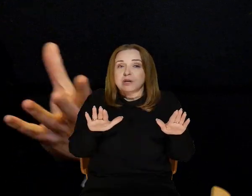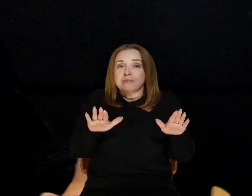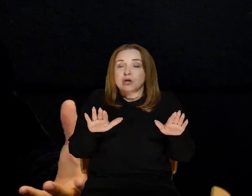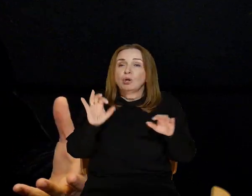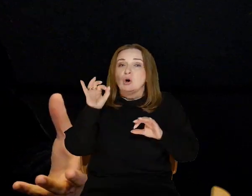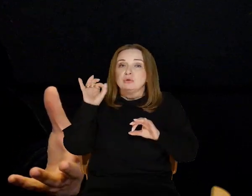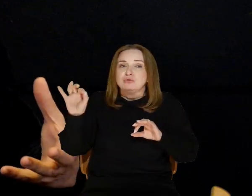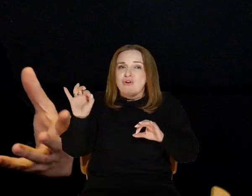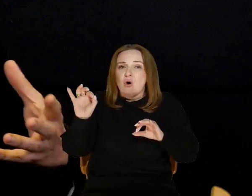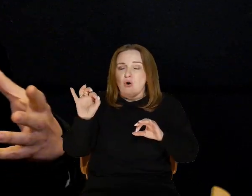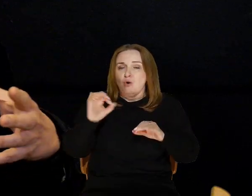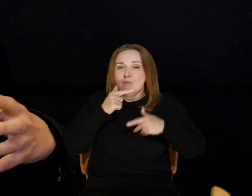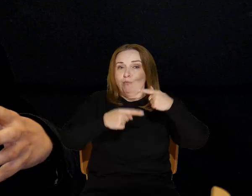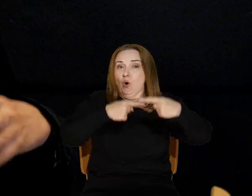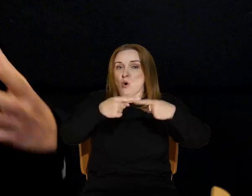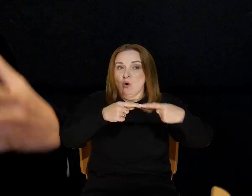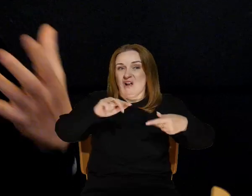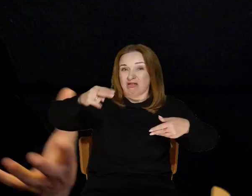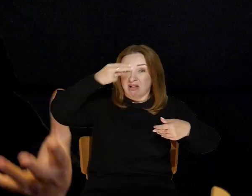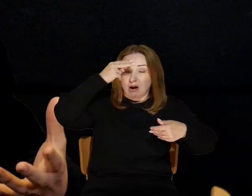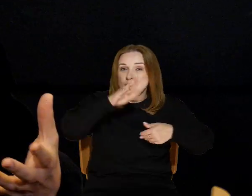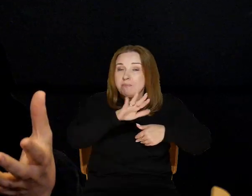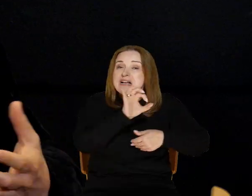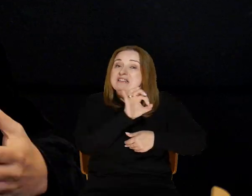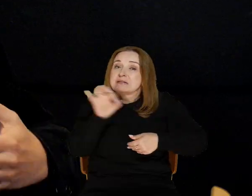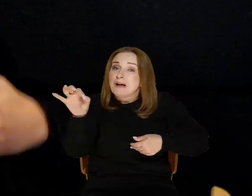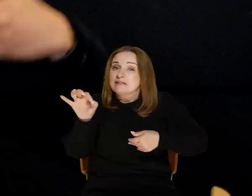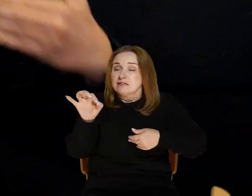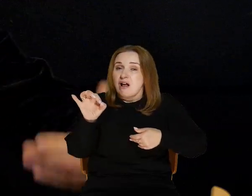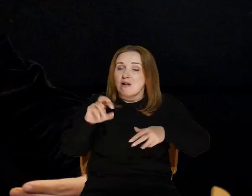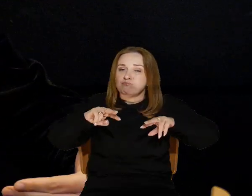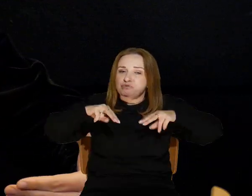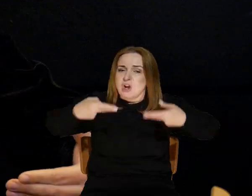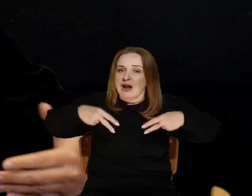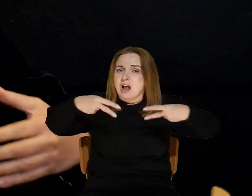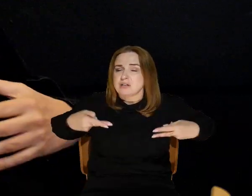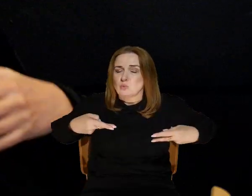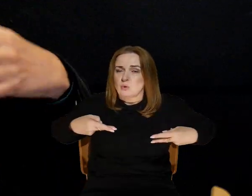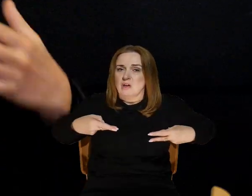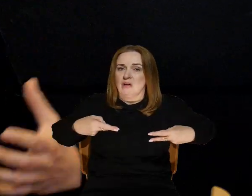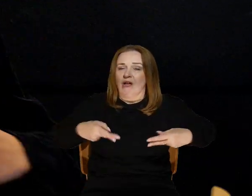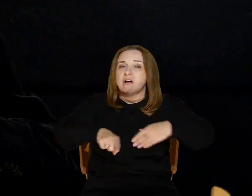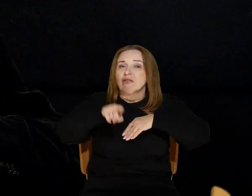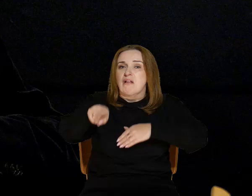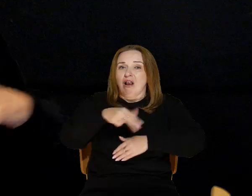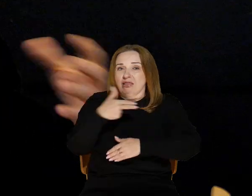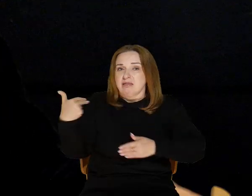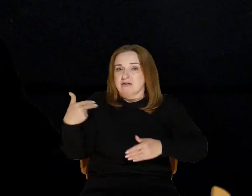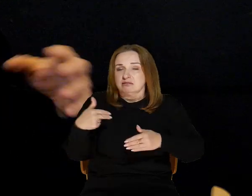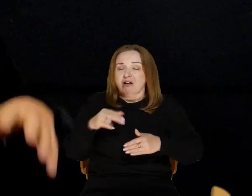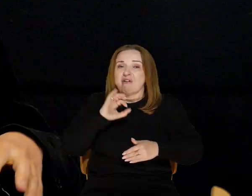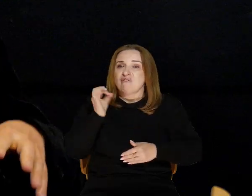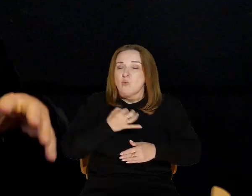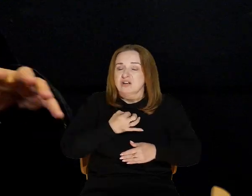pokolenie straumatyzowane w bardzo specyficzny sposób przekazało nam pewne swoje